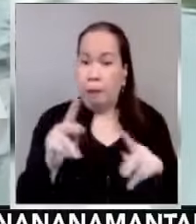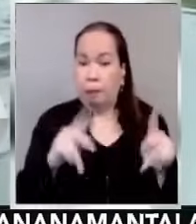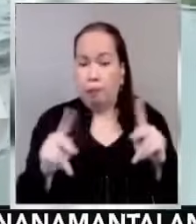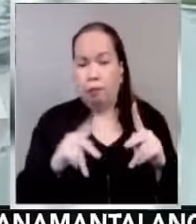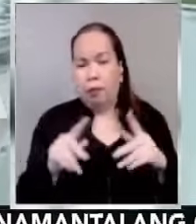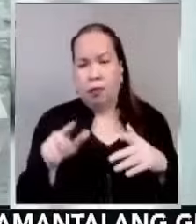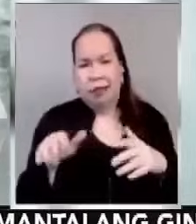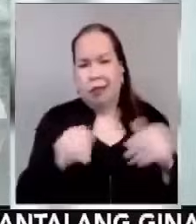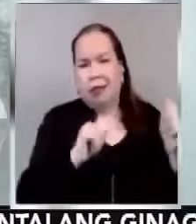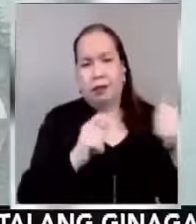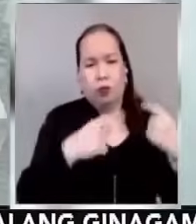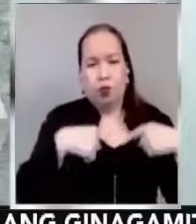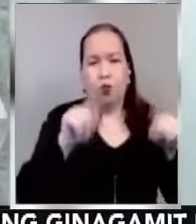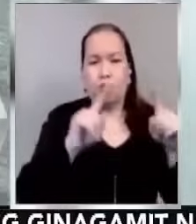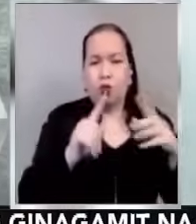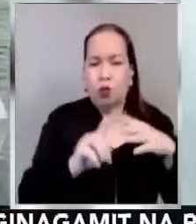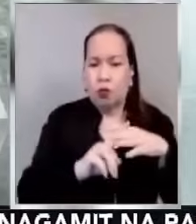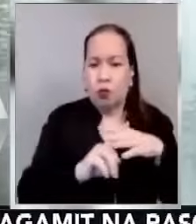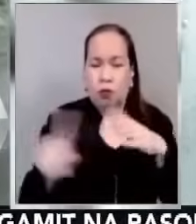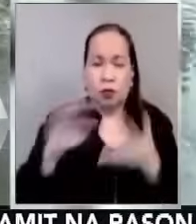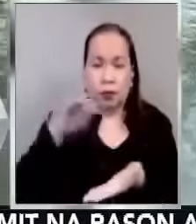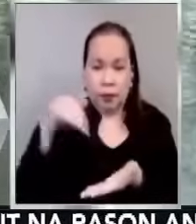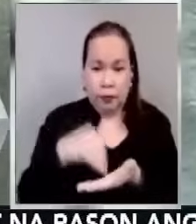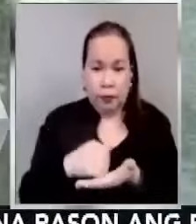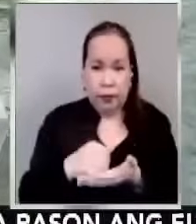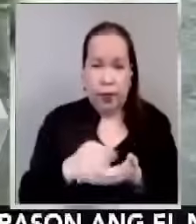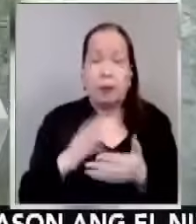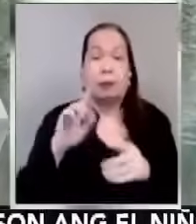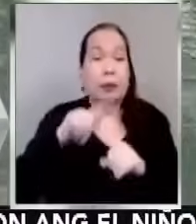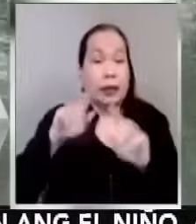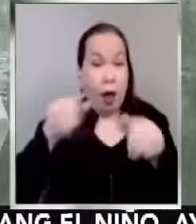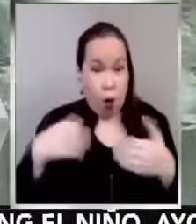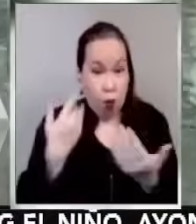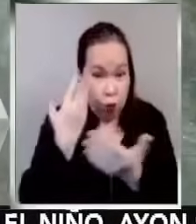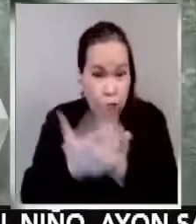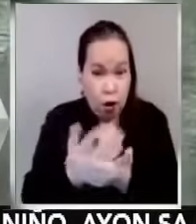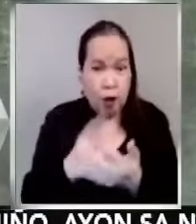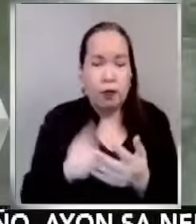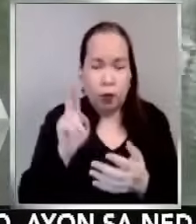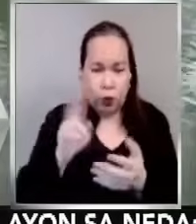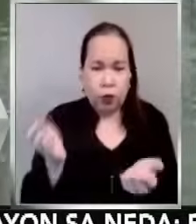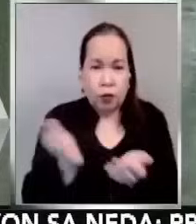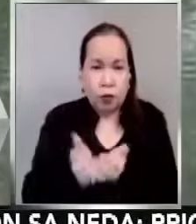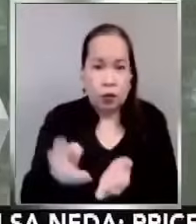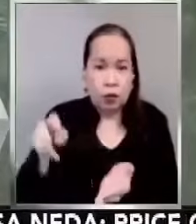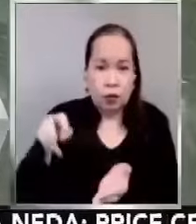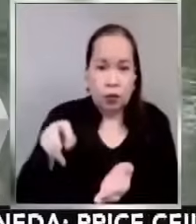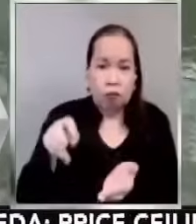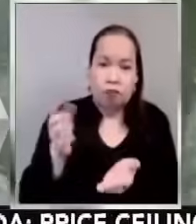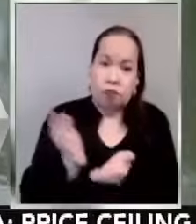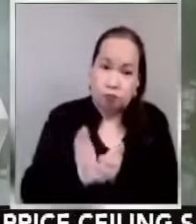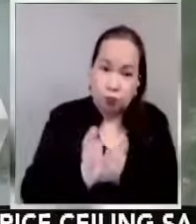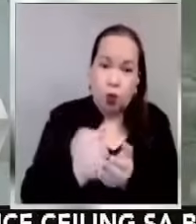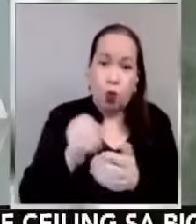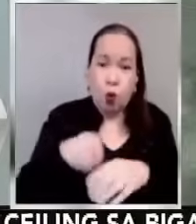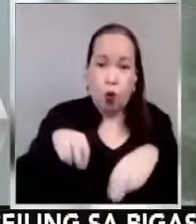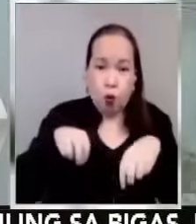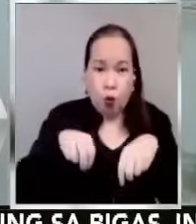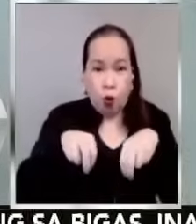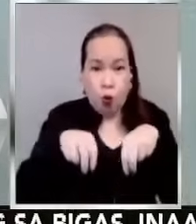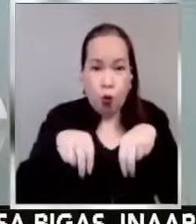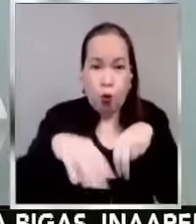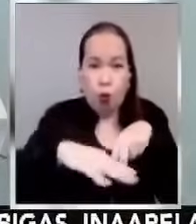center. Para makarating ang sa evacuation center, no choice sila kung hindi lumusong sa baha. Ang ginang na ito, piniling